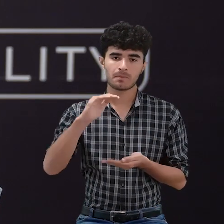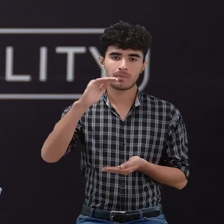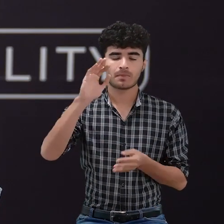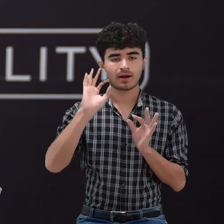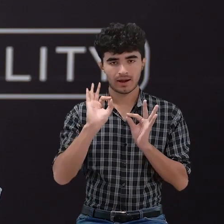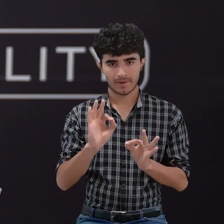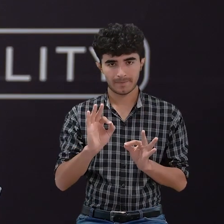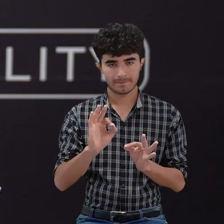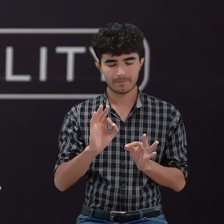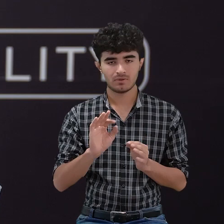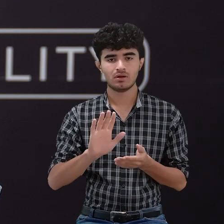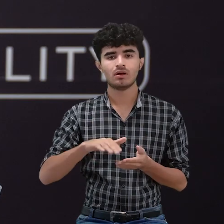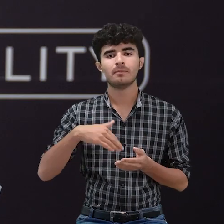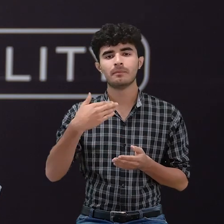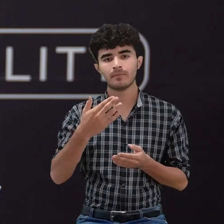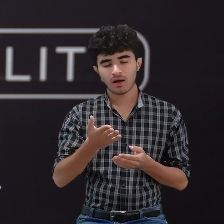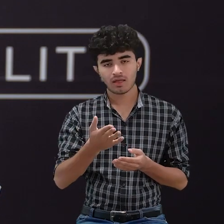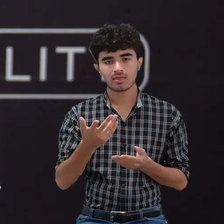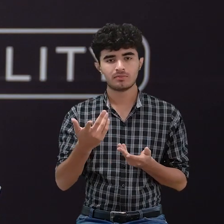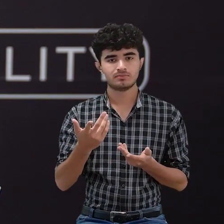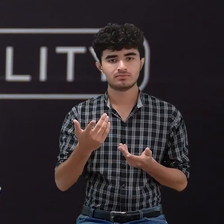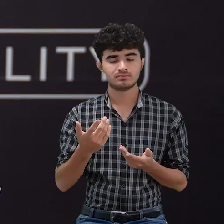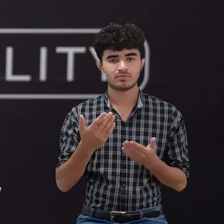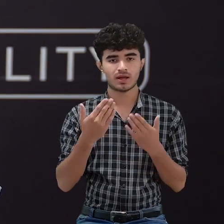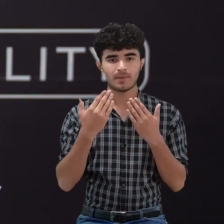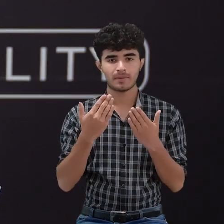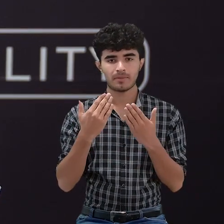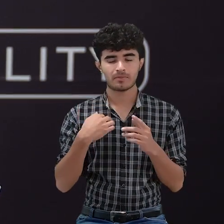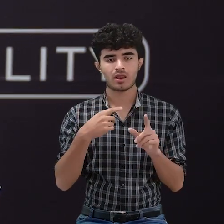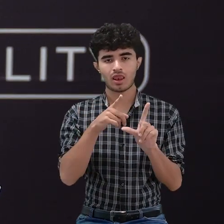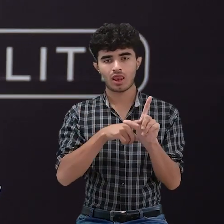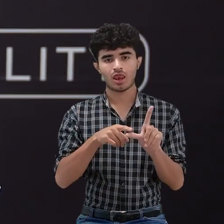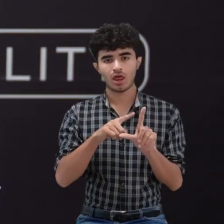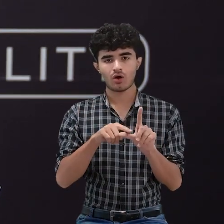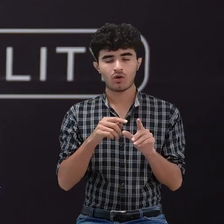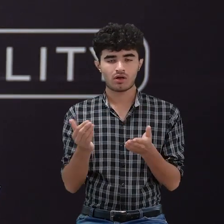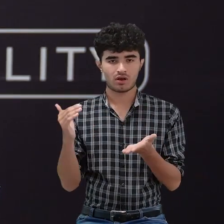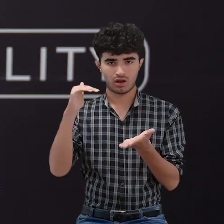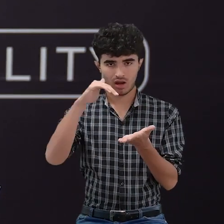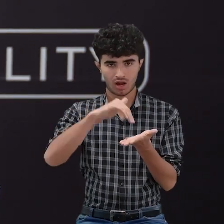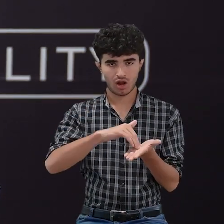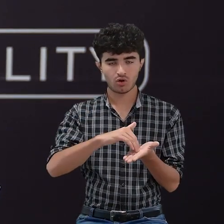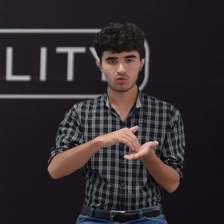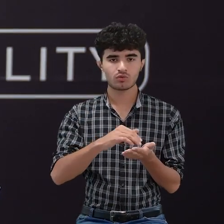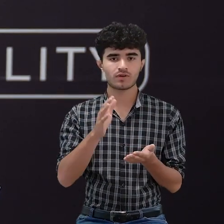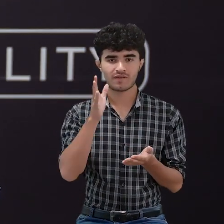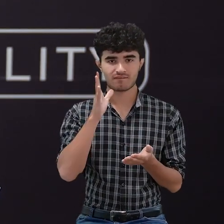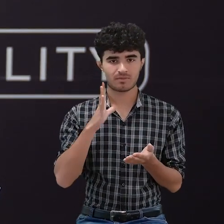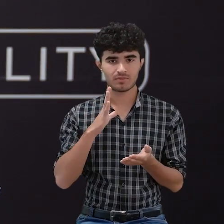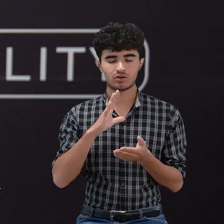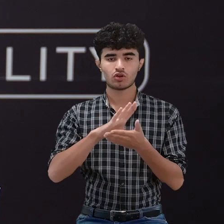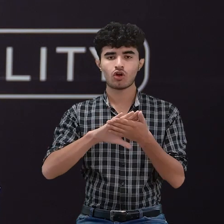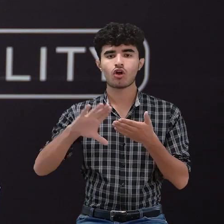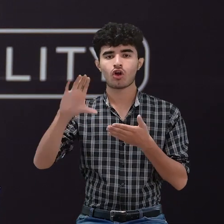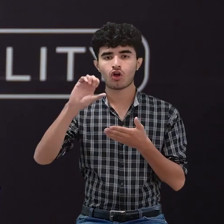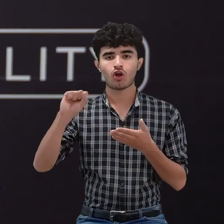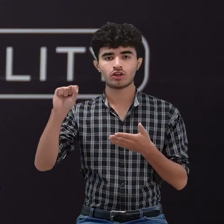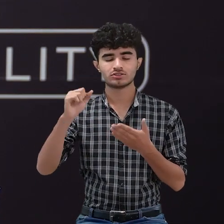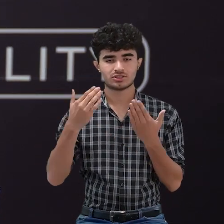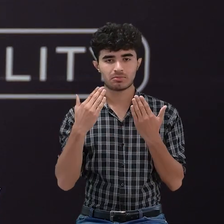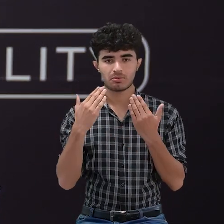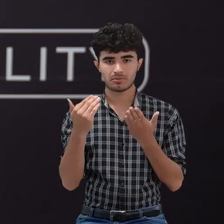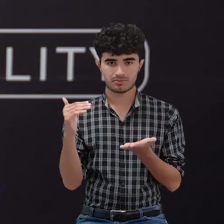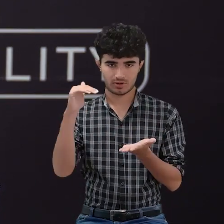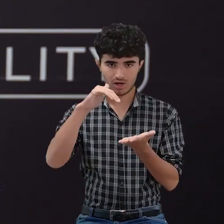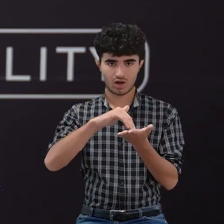में पली बड़ी और फिर लाहौर को मैं आई केनेट कॉलेज फॉर वुमेन में पढ़ने के